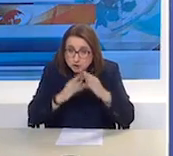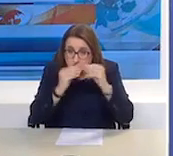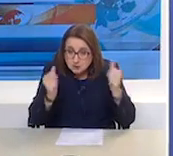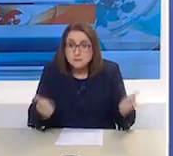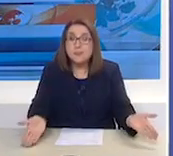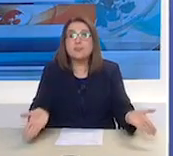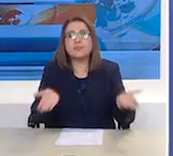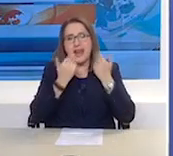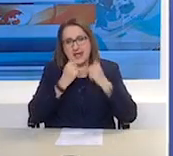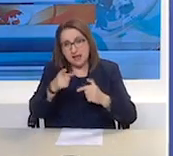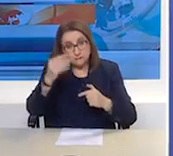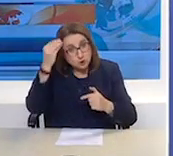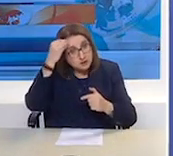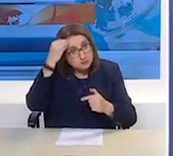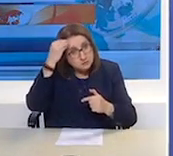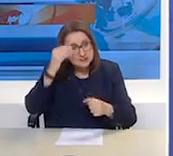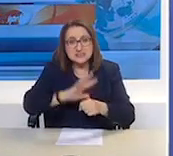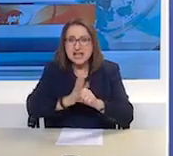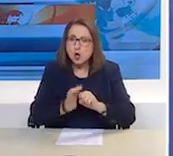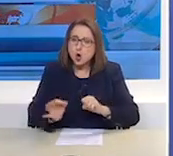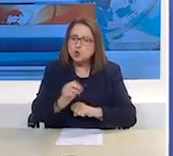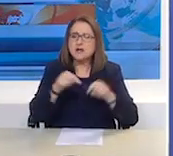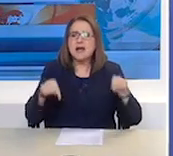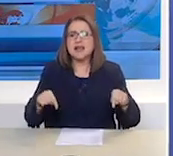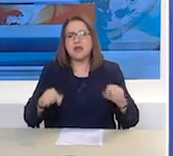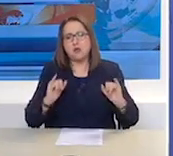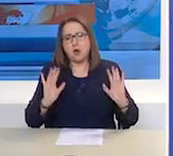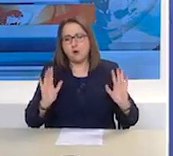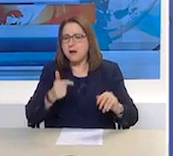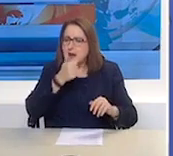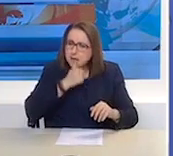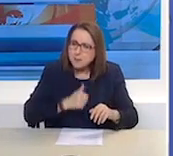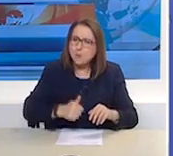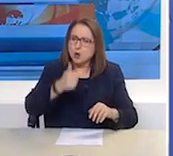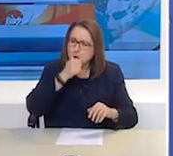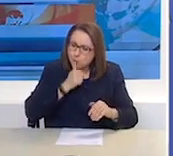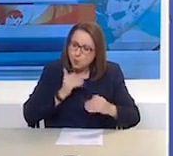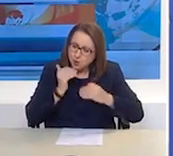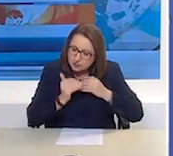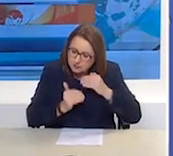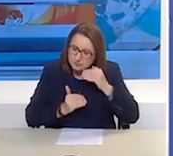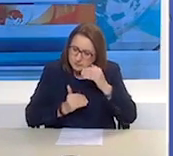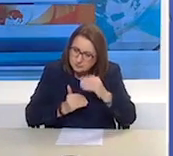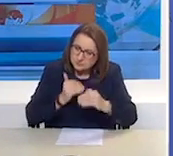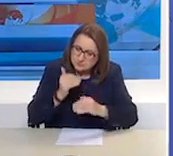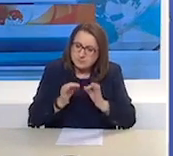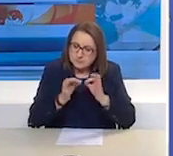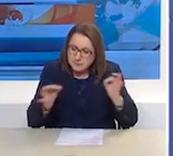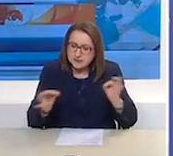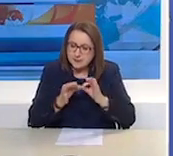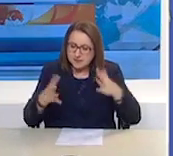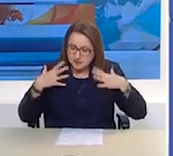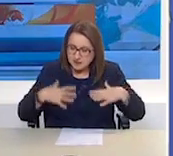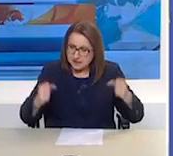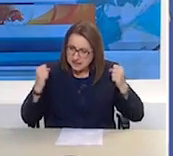με επιμονή, με υπομονή, με καρτερικότητα να εφαρμόζουμε τα μέτρα που αφορούν στα θέματα υγιεινής, ατομικής, που αφορά